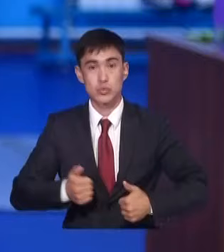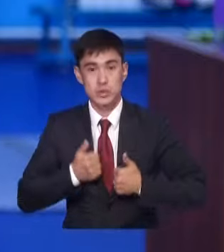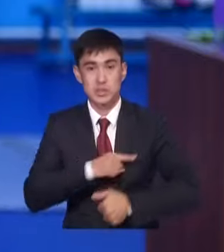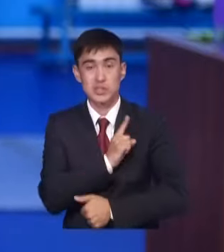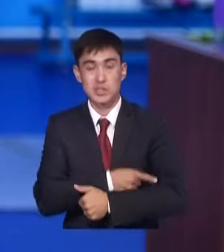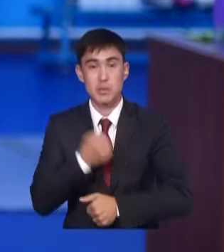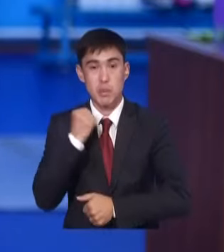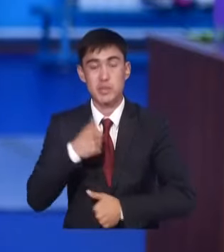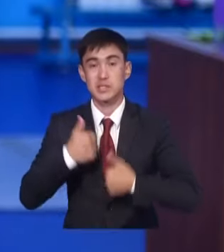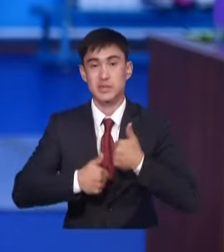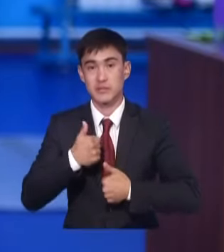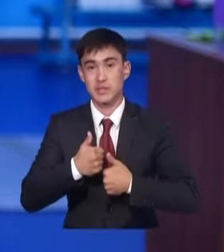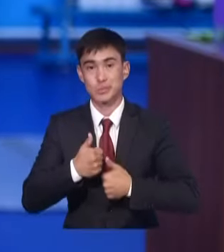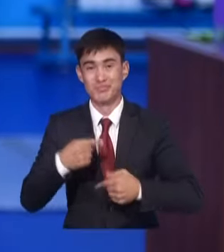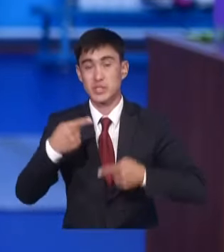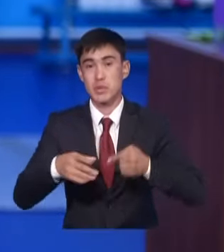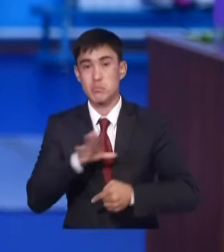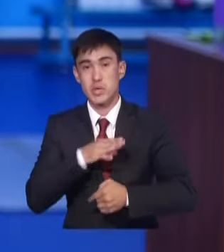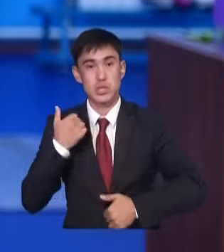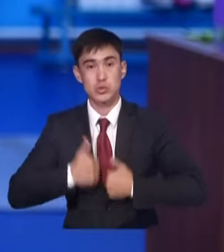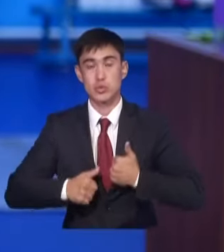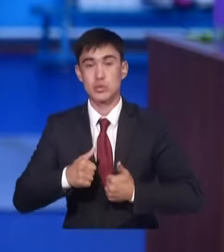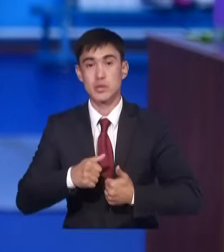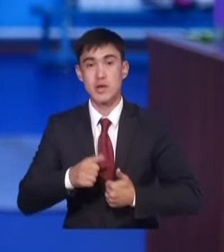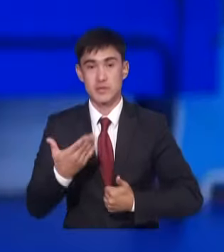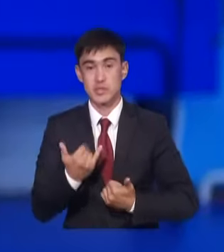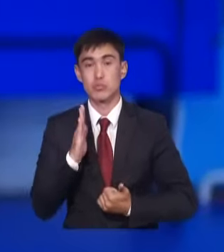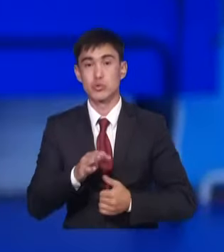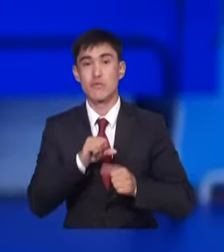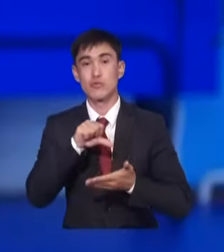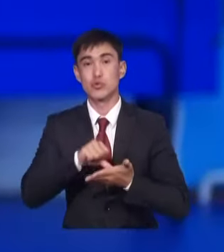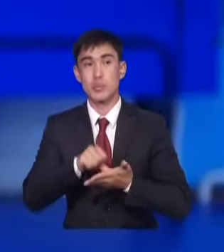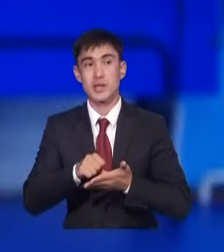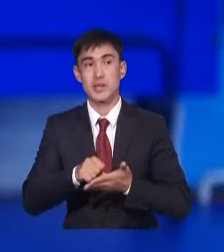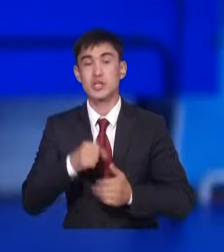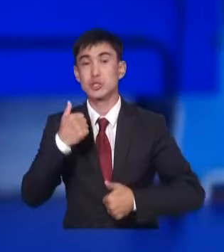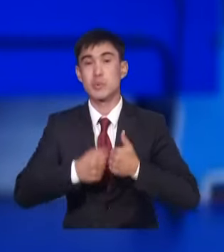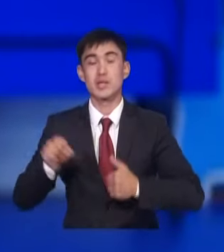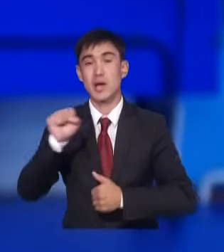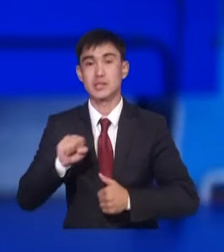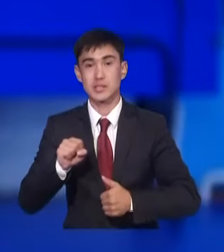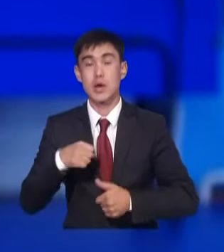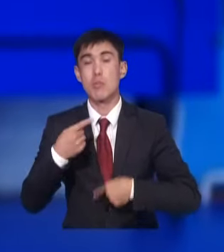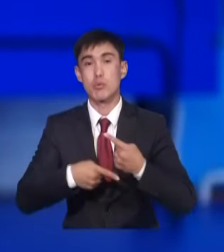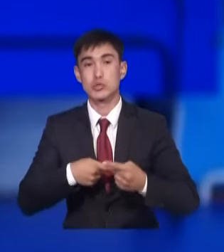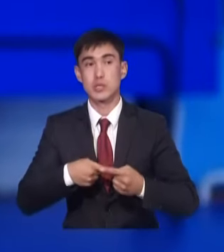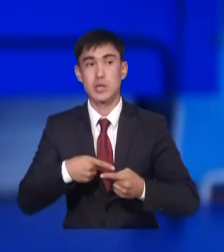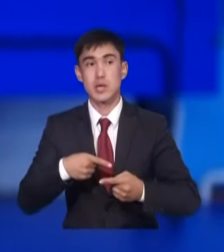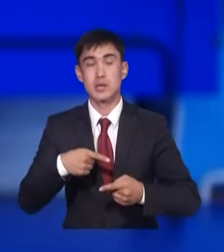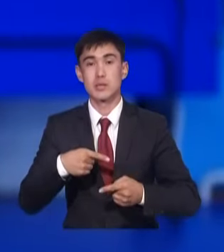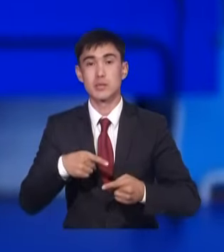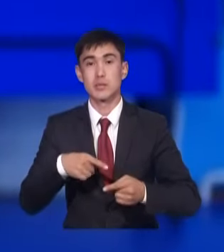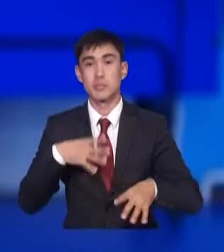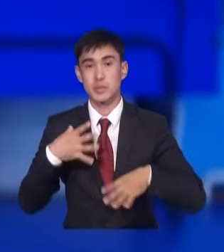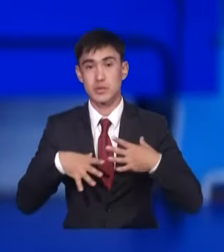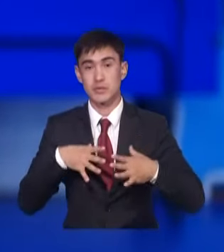усилия Для победы в соревнованиях соперники были достойные Теперь же нам предстоит выступление на Чемпионате Азии после перерыва Мы приступили к